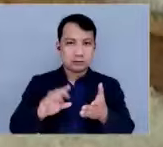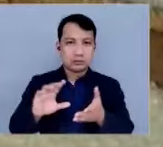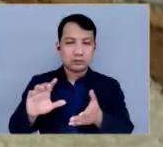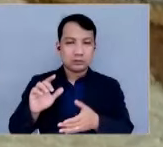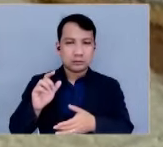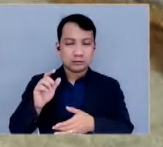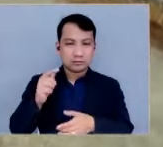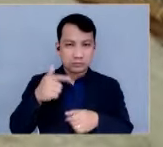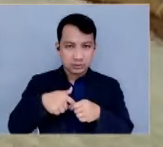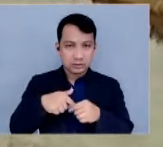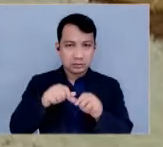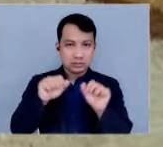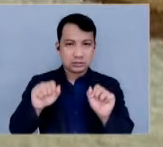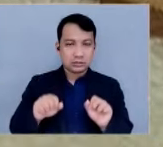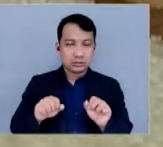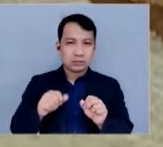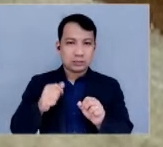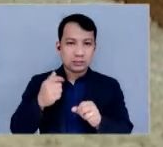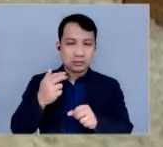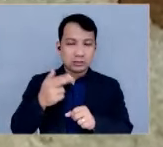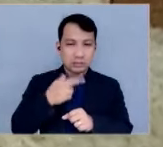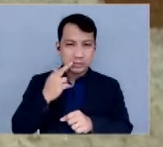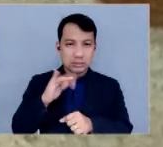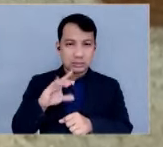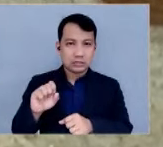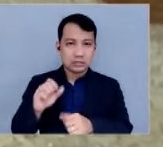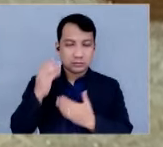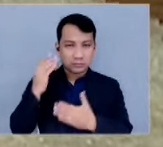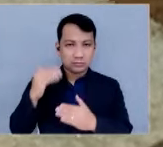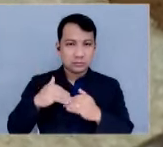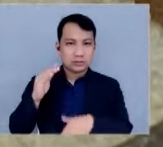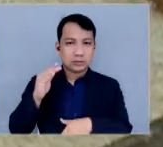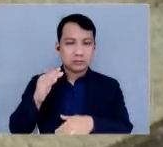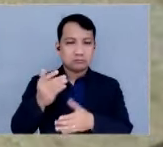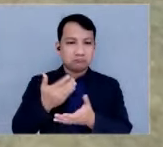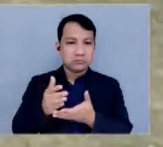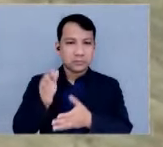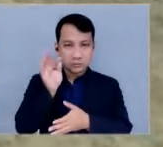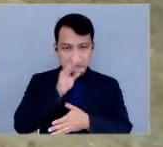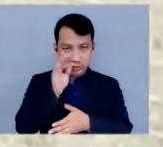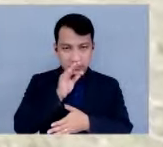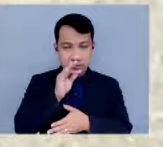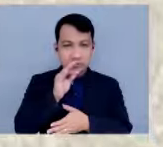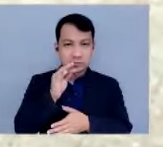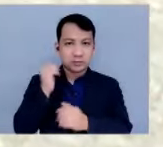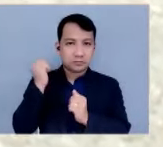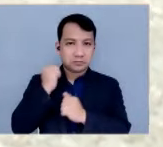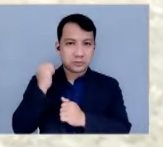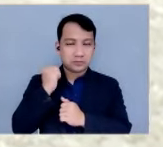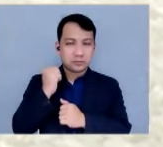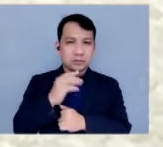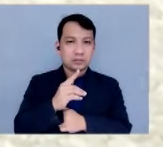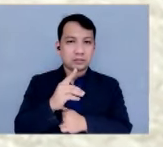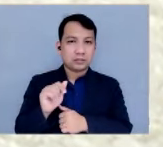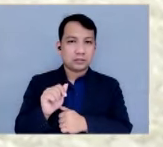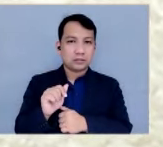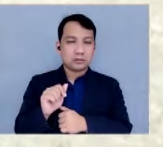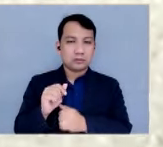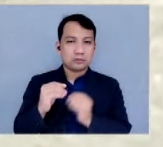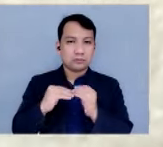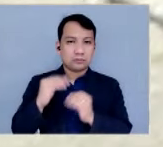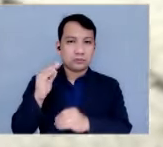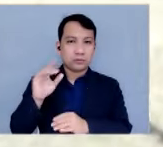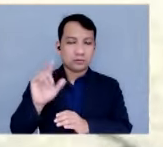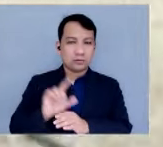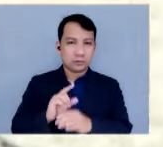ring bumaba ang presyo ng bigas na isa sa pangunahing pinagkakagastusan ng mga Pilipino umaasa ang Department of agriculture na lalo pang bababa ang presyo